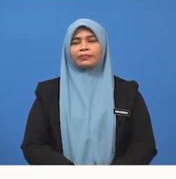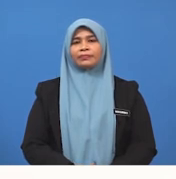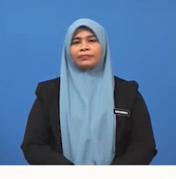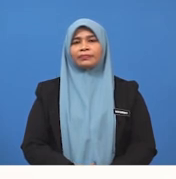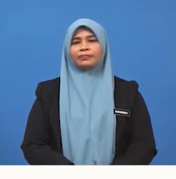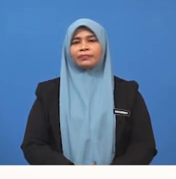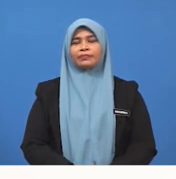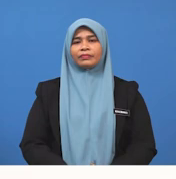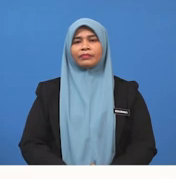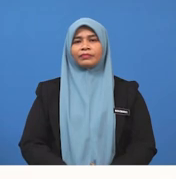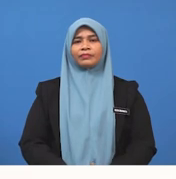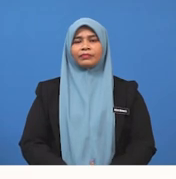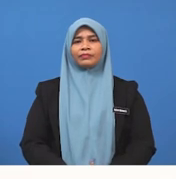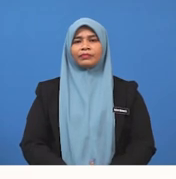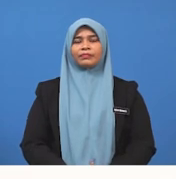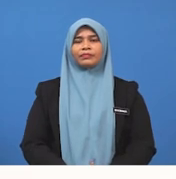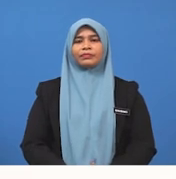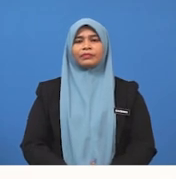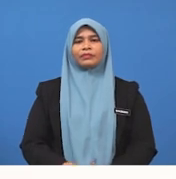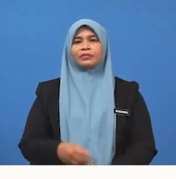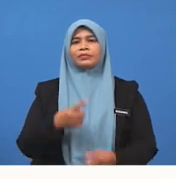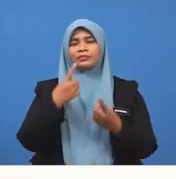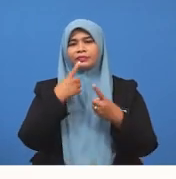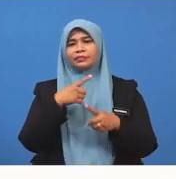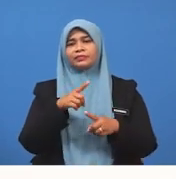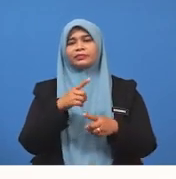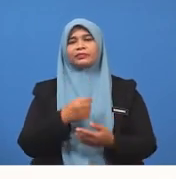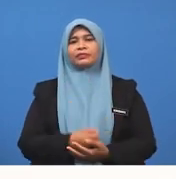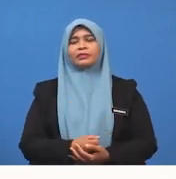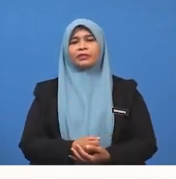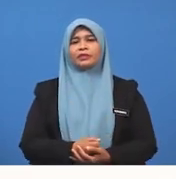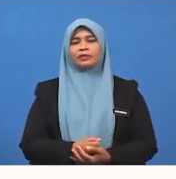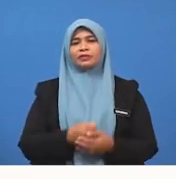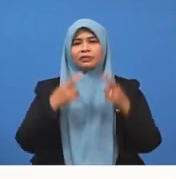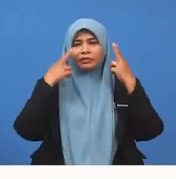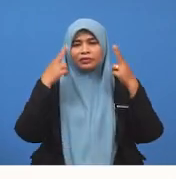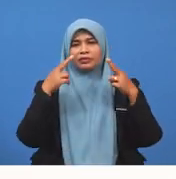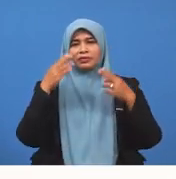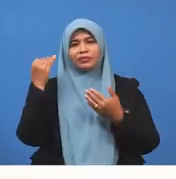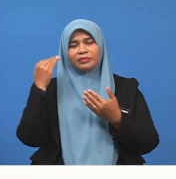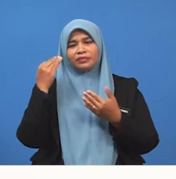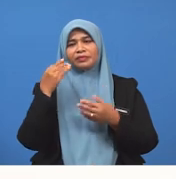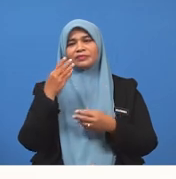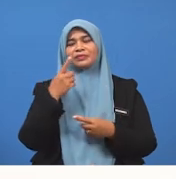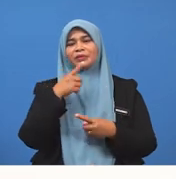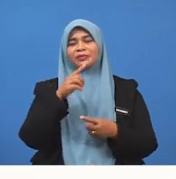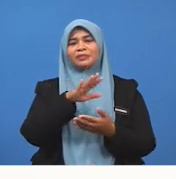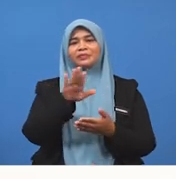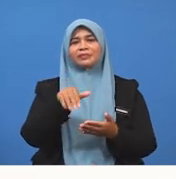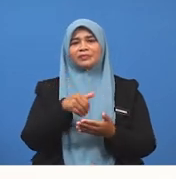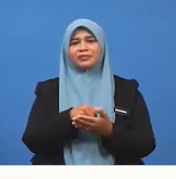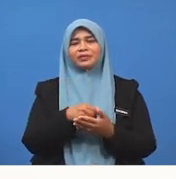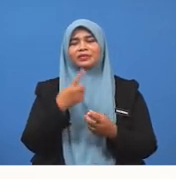Ahmad di imaduddin abdulrahim Ismail e-business menunggu jawaban anda